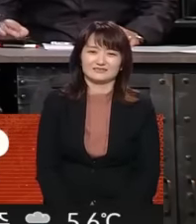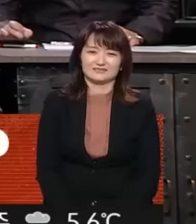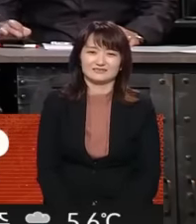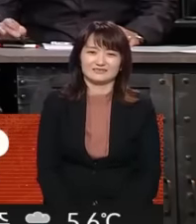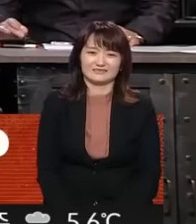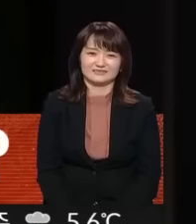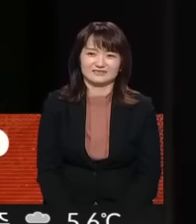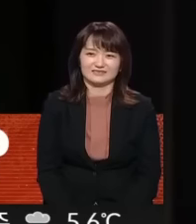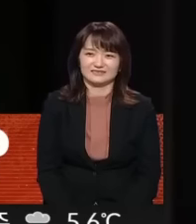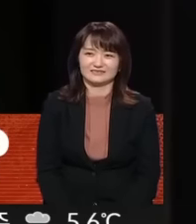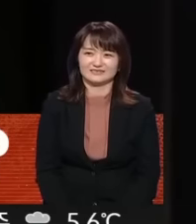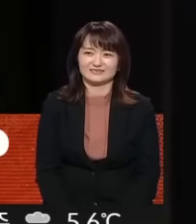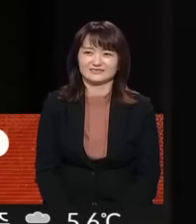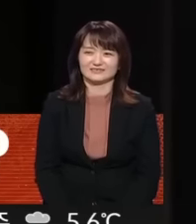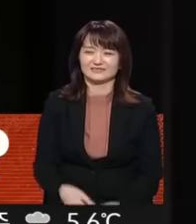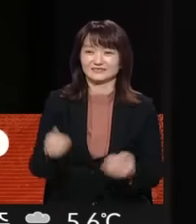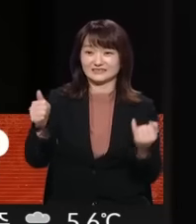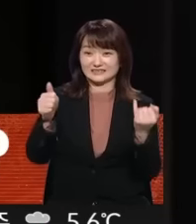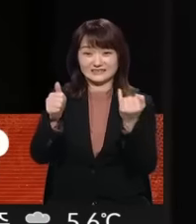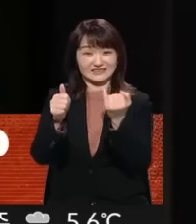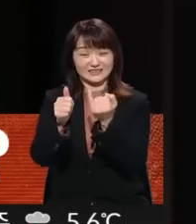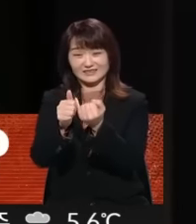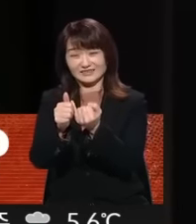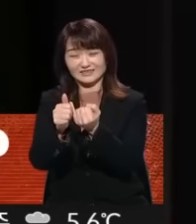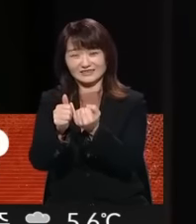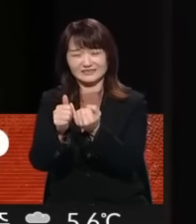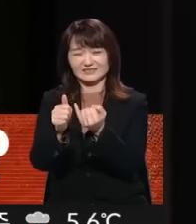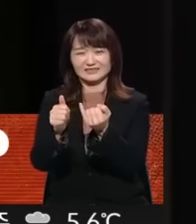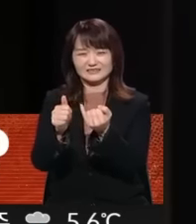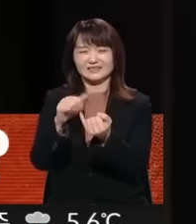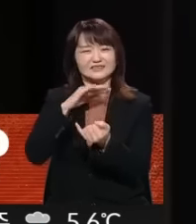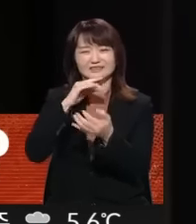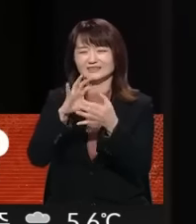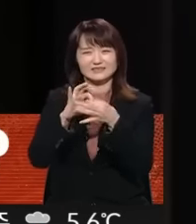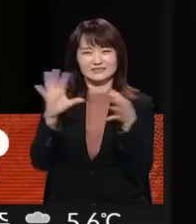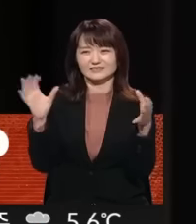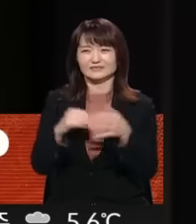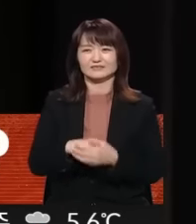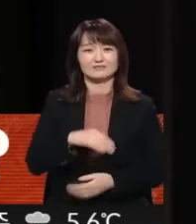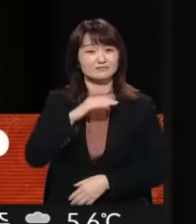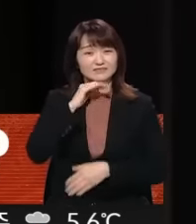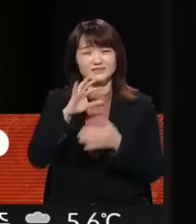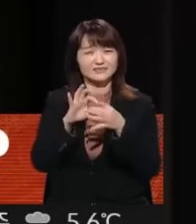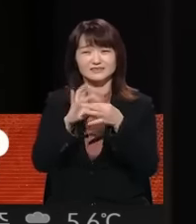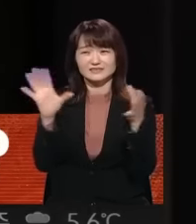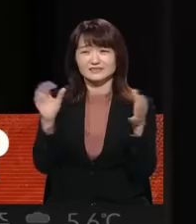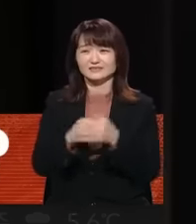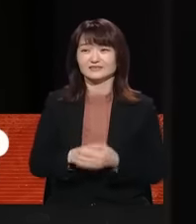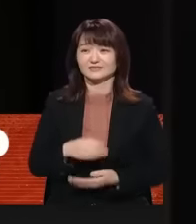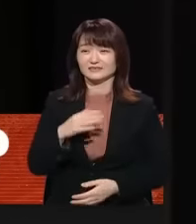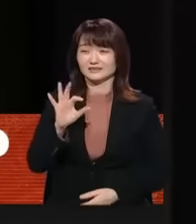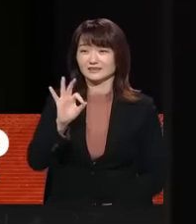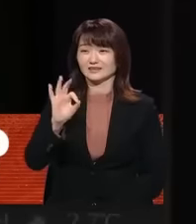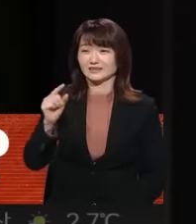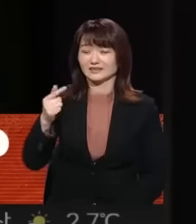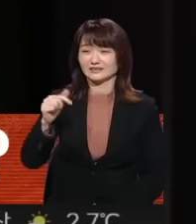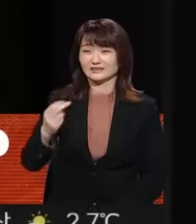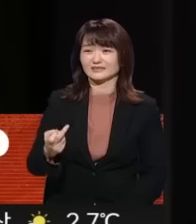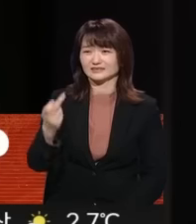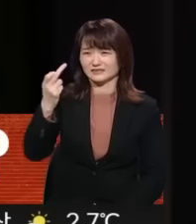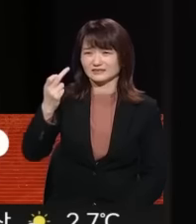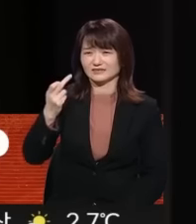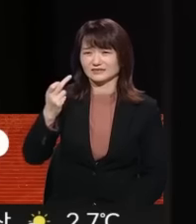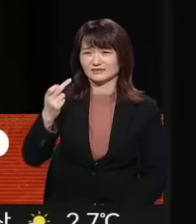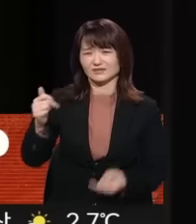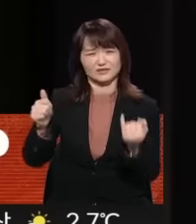러브제인님은요 가는 된 순서 없어요 크크큭이라고 말씀하셨고요 페이스오프 님 나이가 먼 상관 하셨지만 아는 형님은 하지마 제발이라고